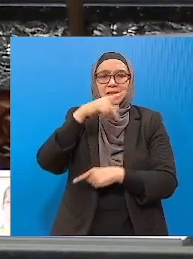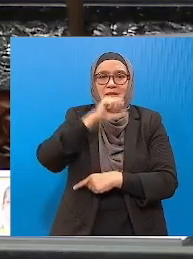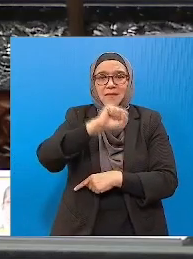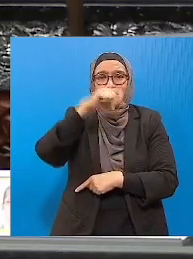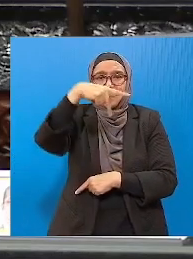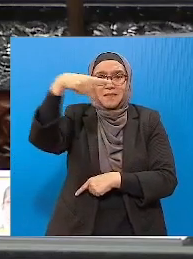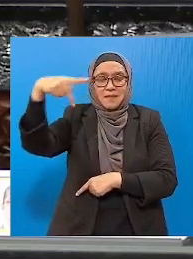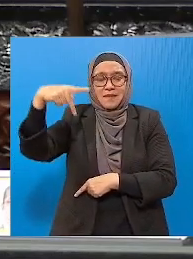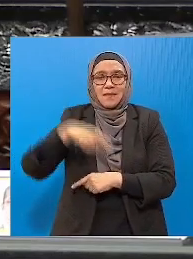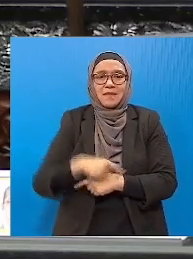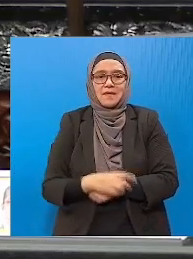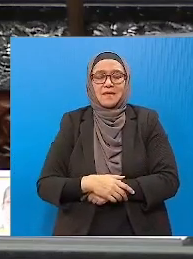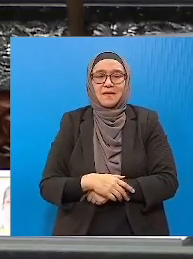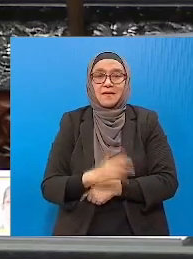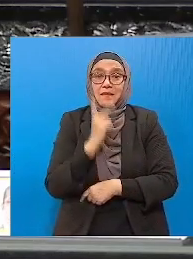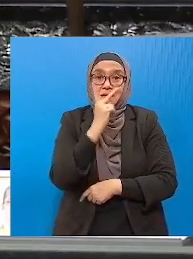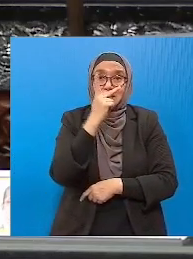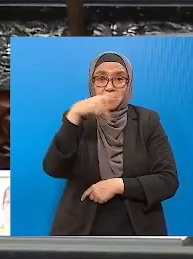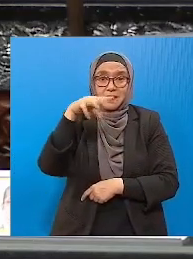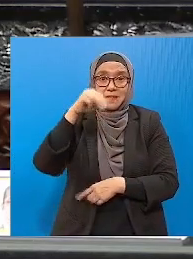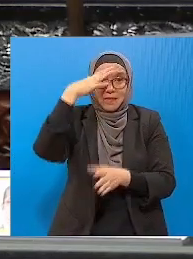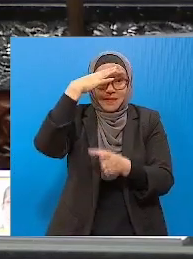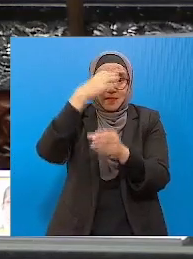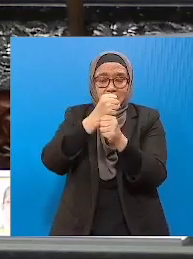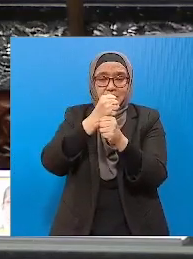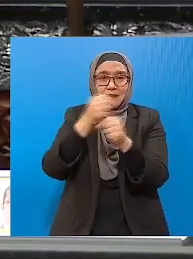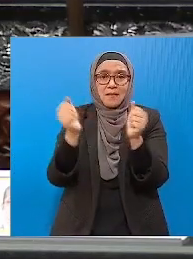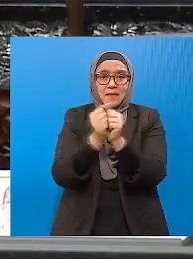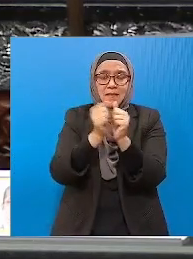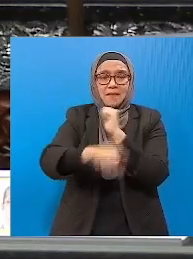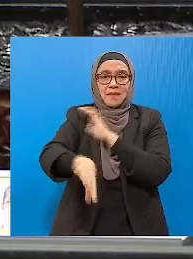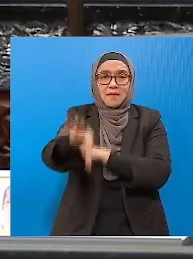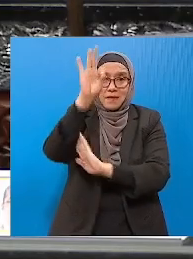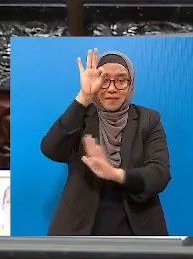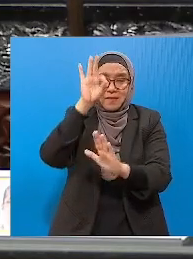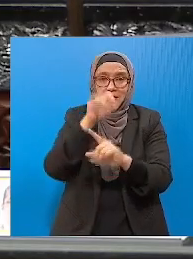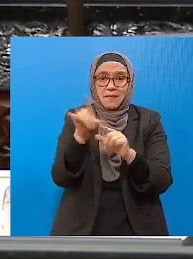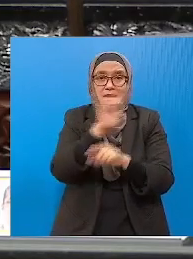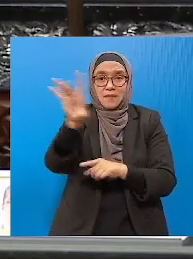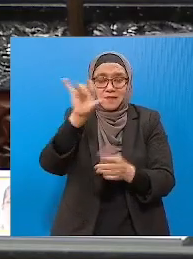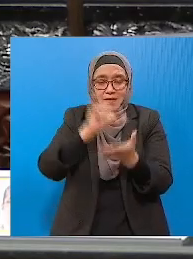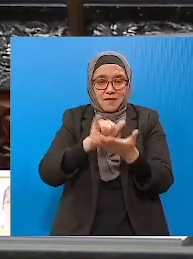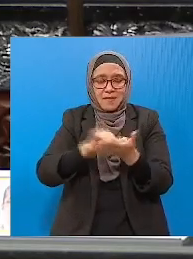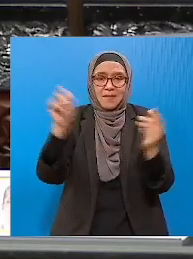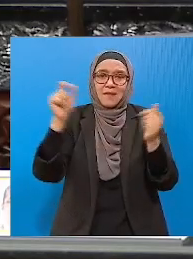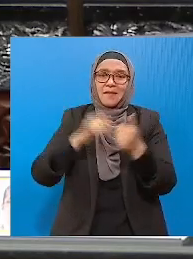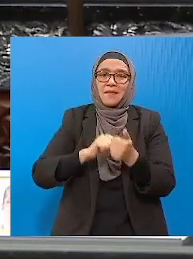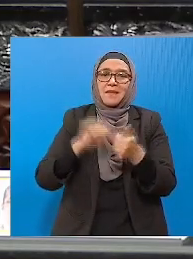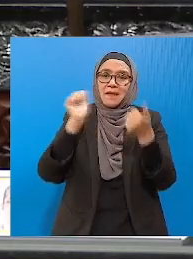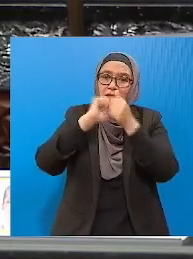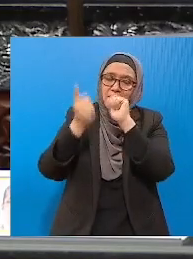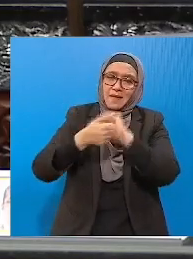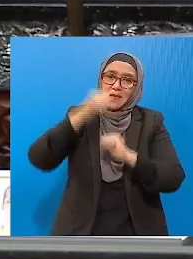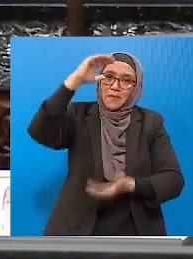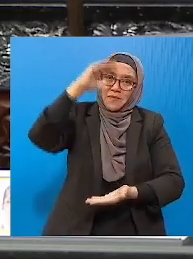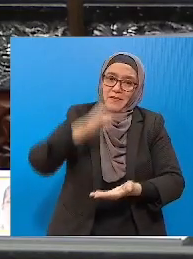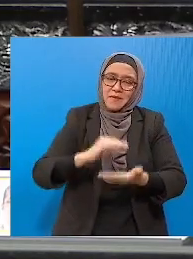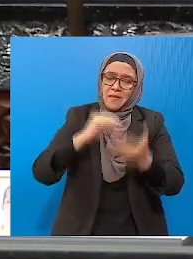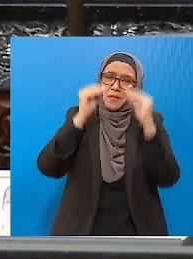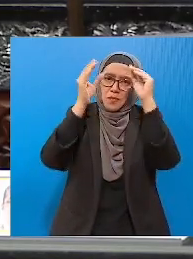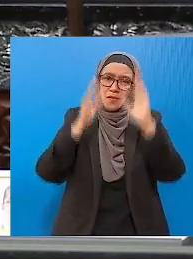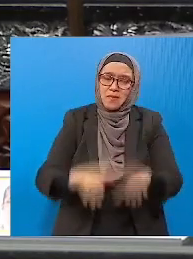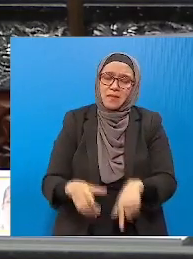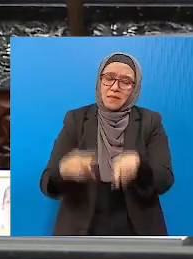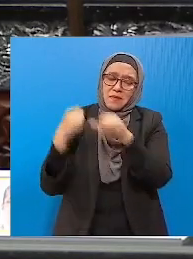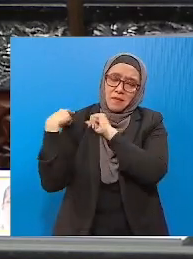pengambilan one of ini pekaro bekaitan kekurangan guru yang telah berlanjutan bertahun-tahun lamanya akan